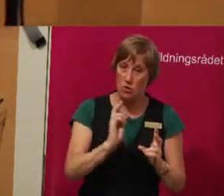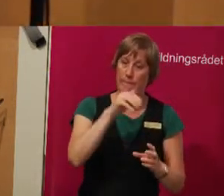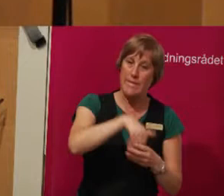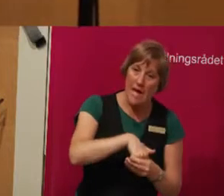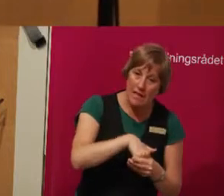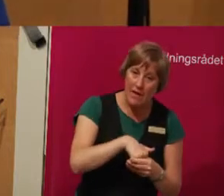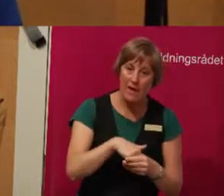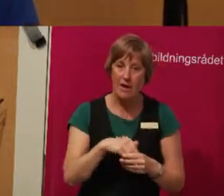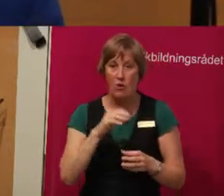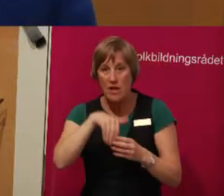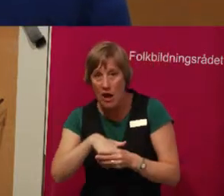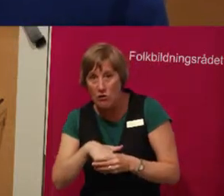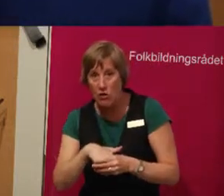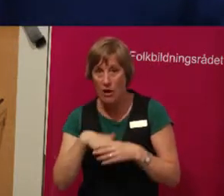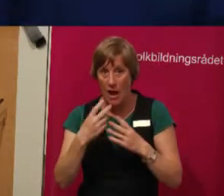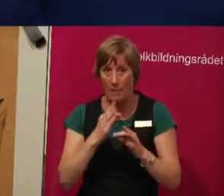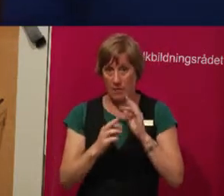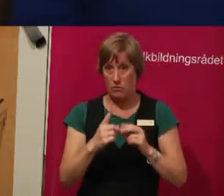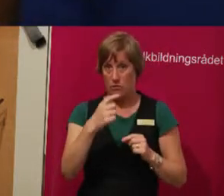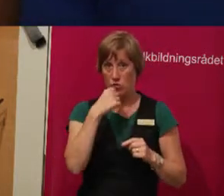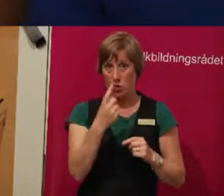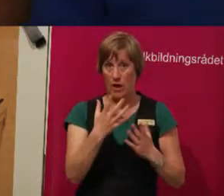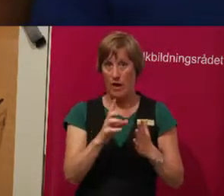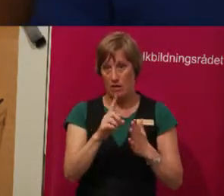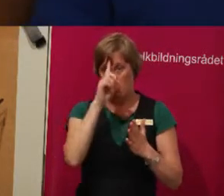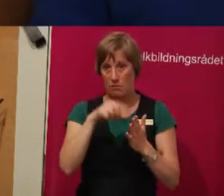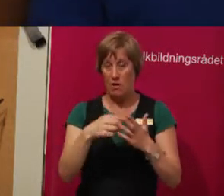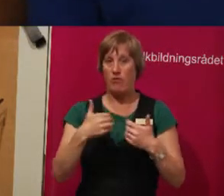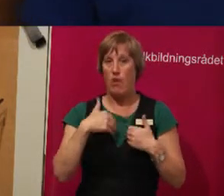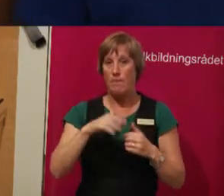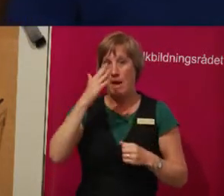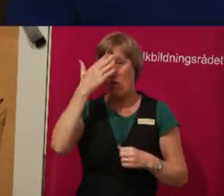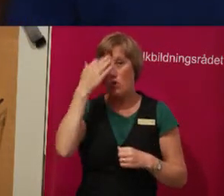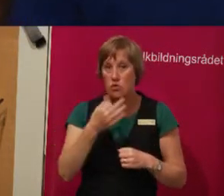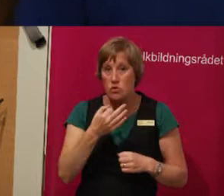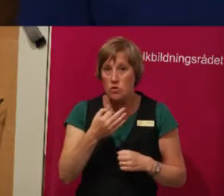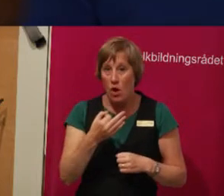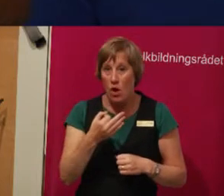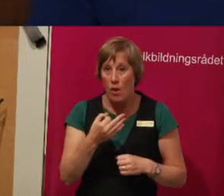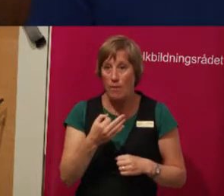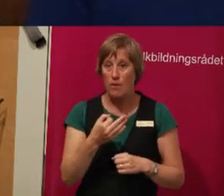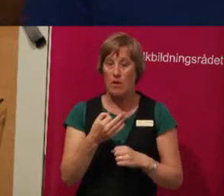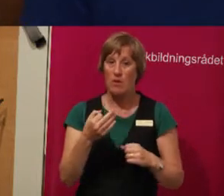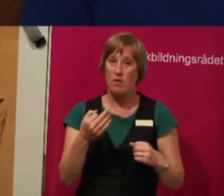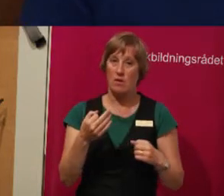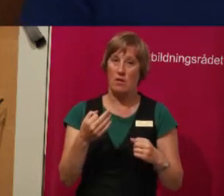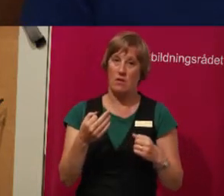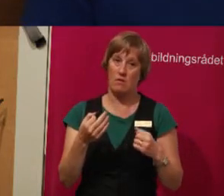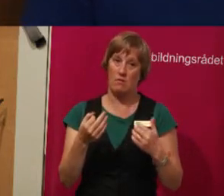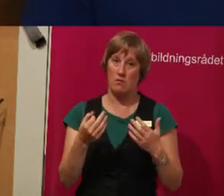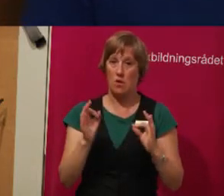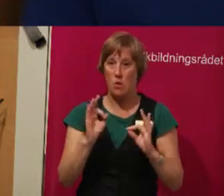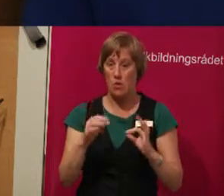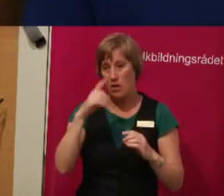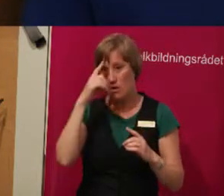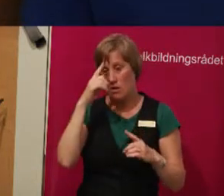det är ju precis av det skälet som du påtalar. Att man ska få mer kunskaper om vad just kulturverksamheten brett sett